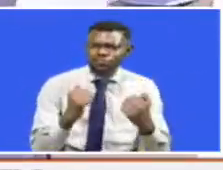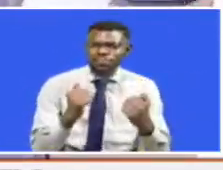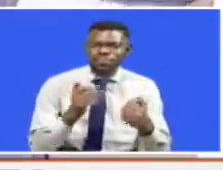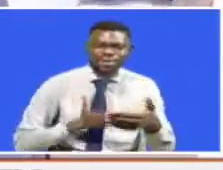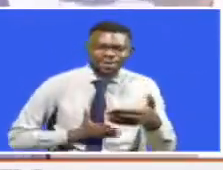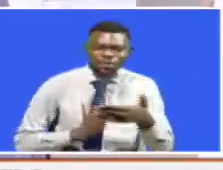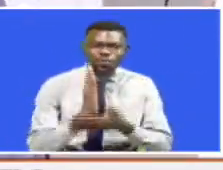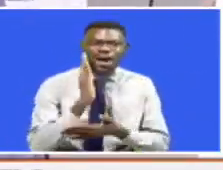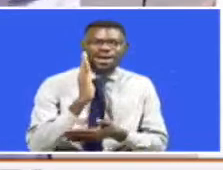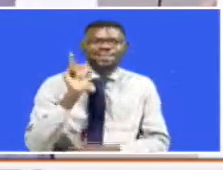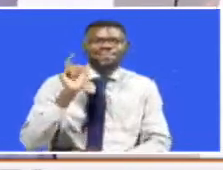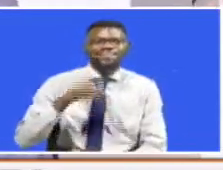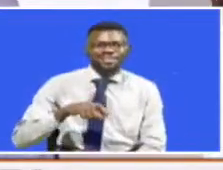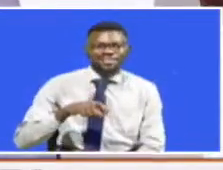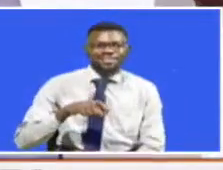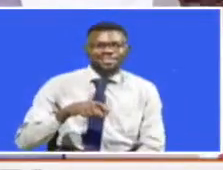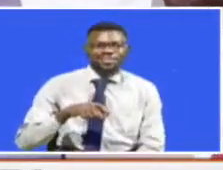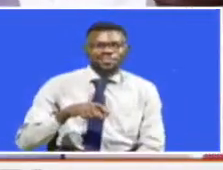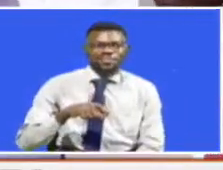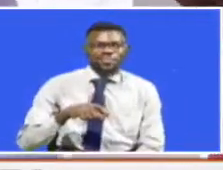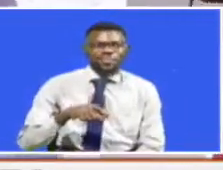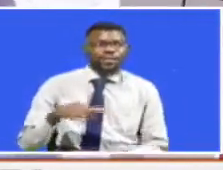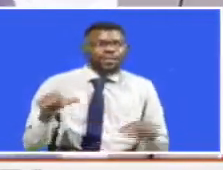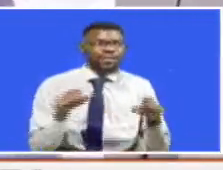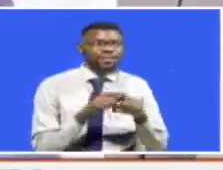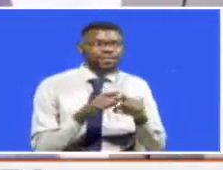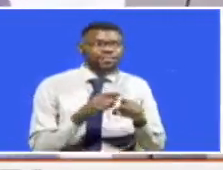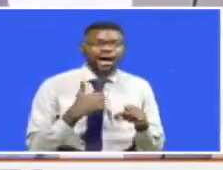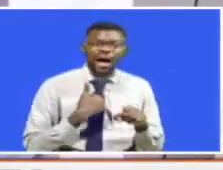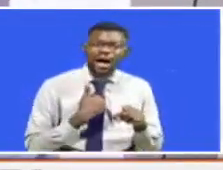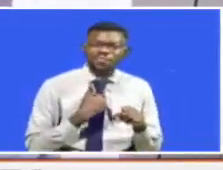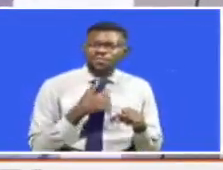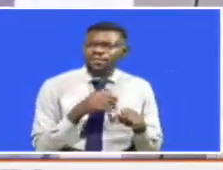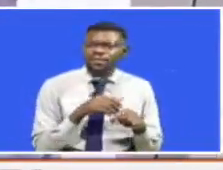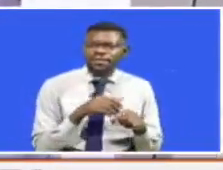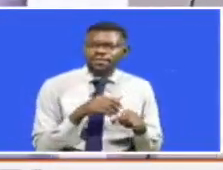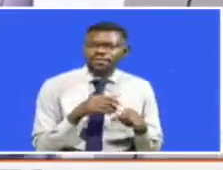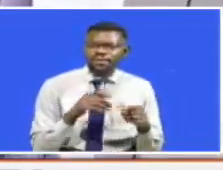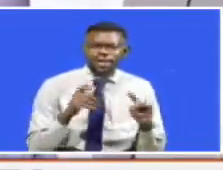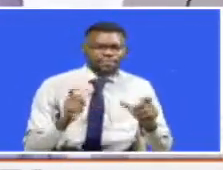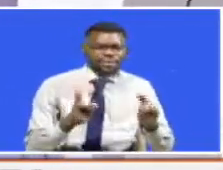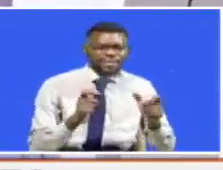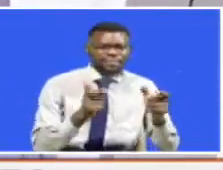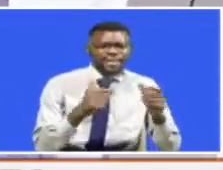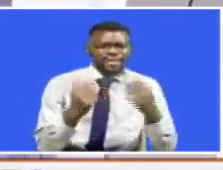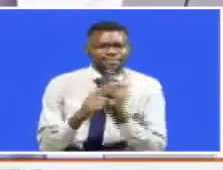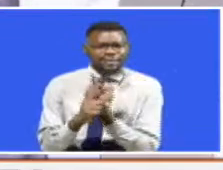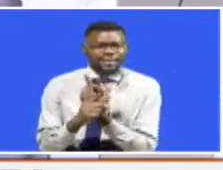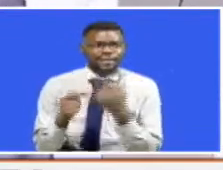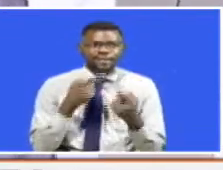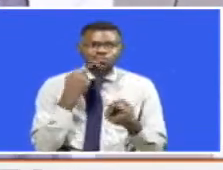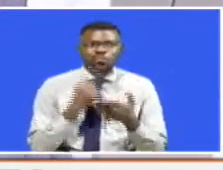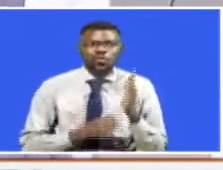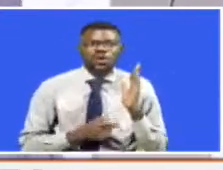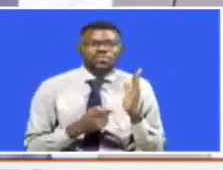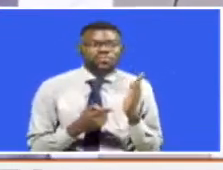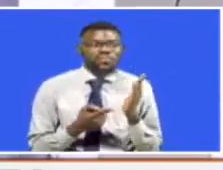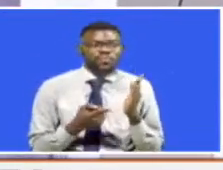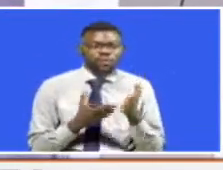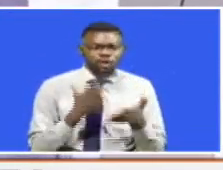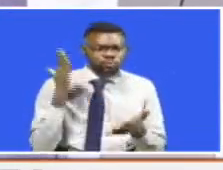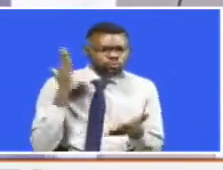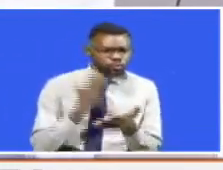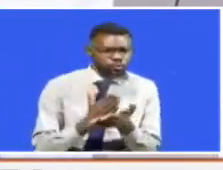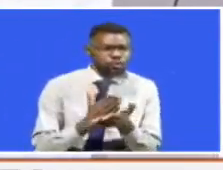haki itakapopatikana. Kuna hata video moja ambayo inazunguka kutoka kwa runinga moja ya kitaifa ambayo inasema ya kwamba ni